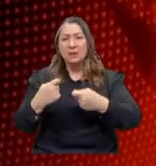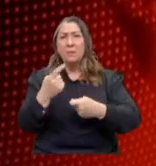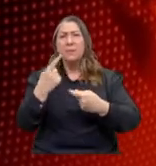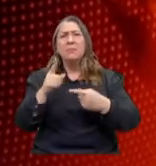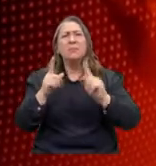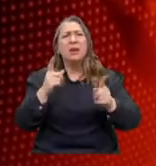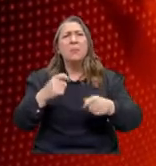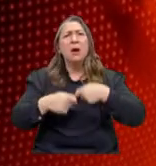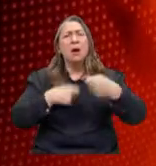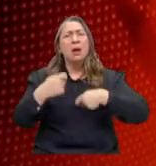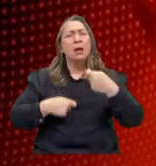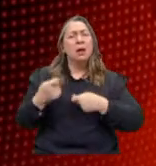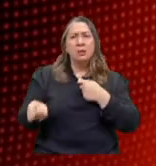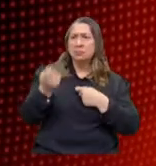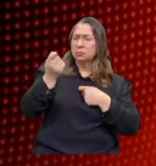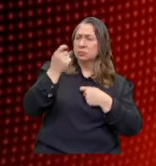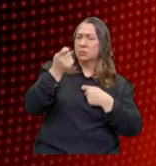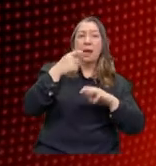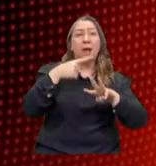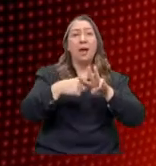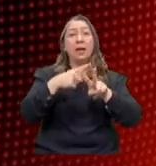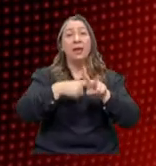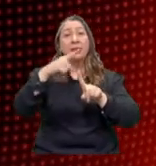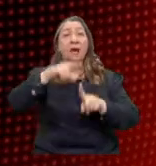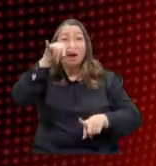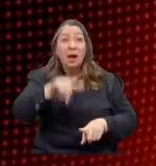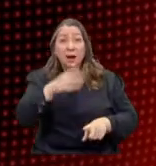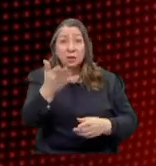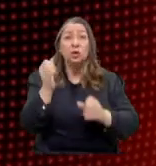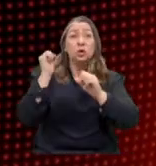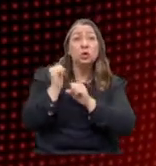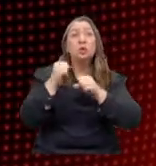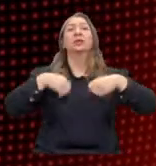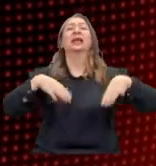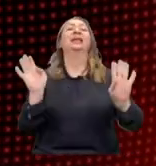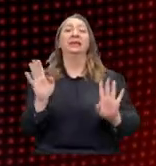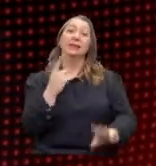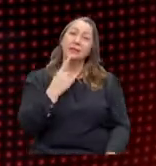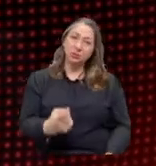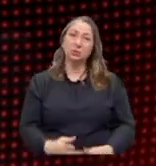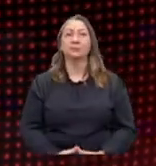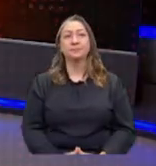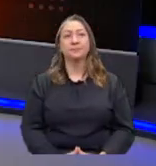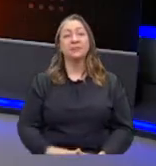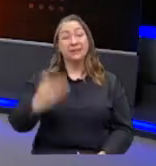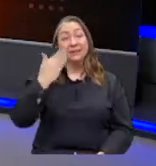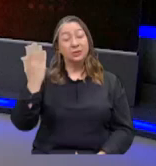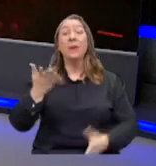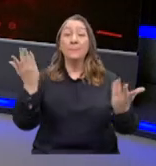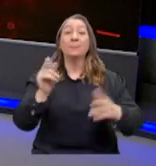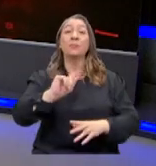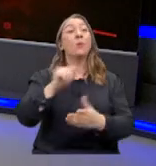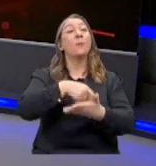bir türlü mazeret buluyorsunuz. EYT haktır, yük değildir demiş. İzleyicimiz, efendim